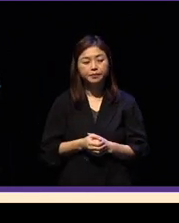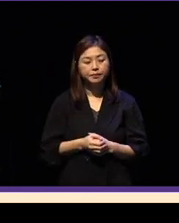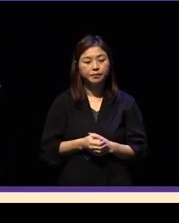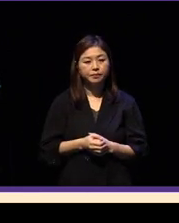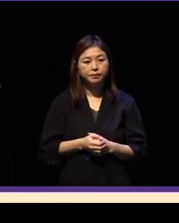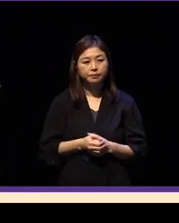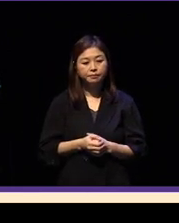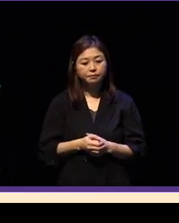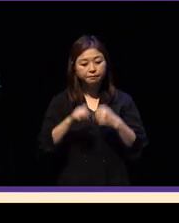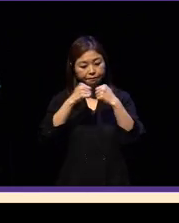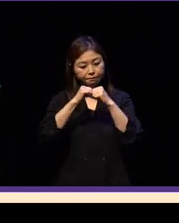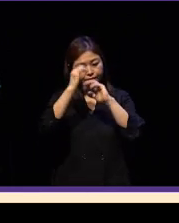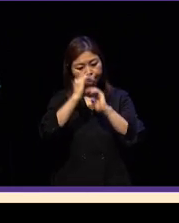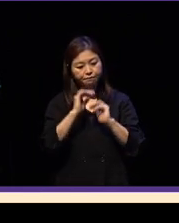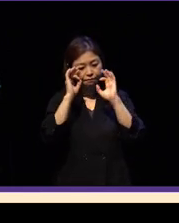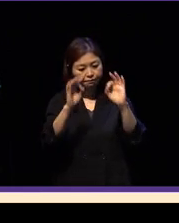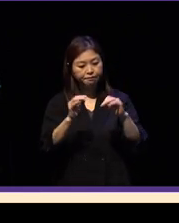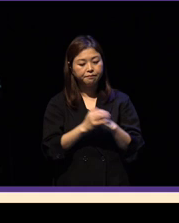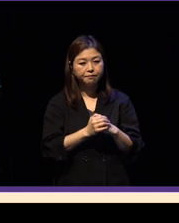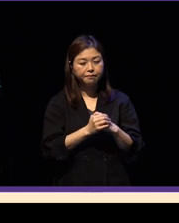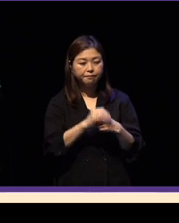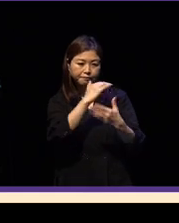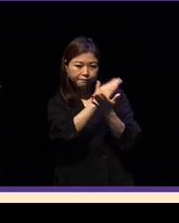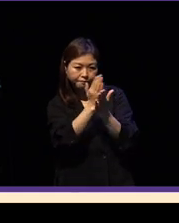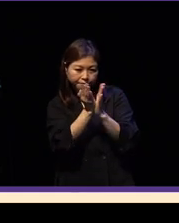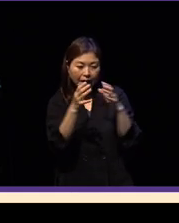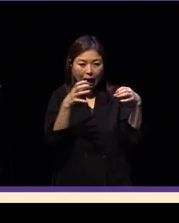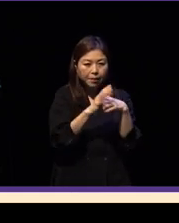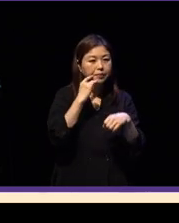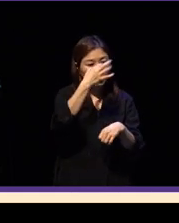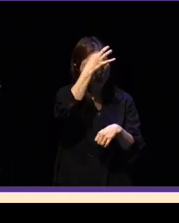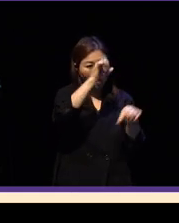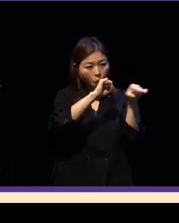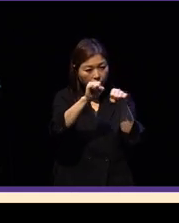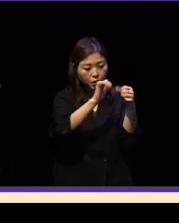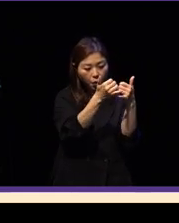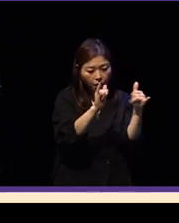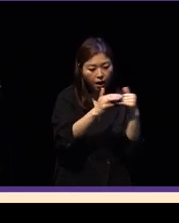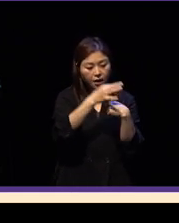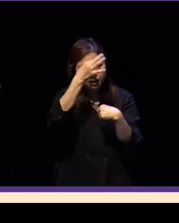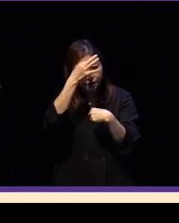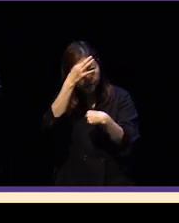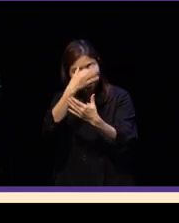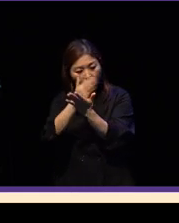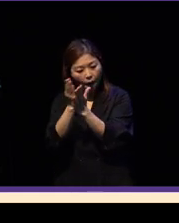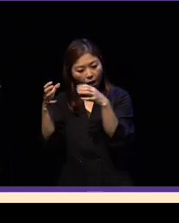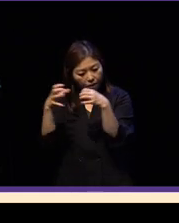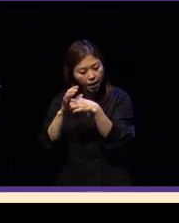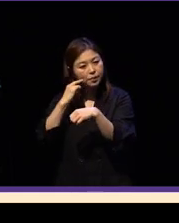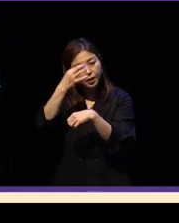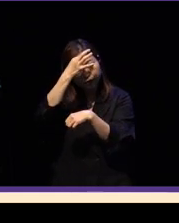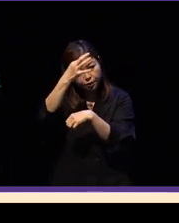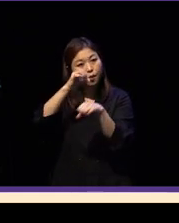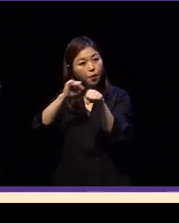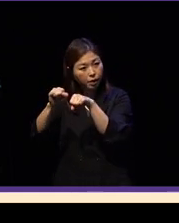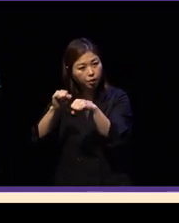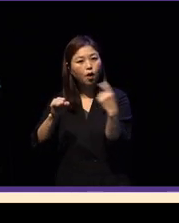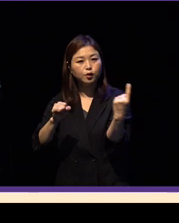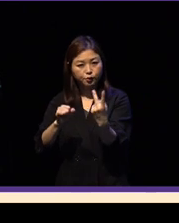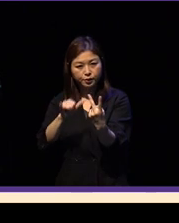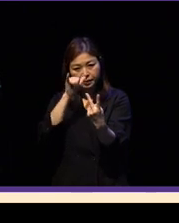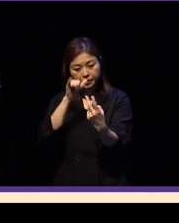세부 분야는 이제 다운예술 활동과 그리고 기술결합 예술활동까지 포함해서 지원할